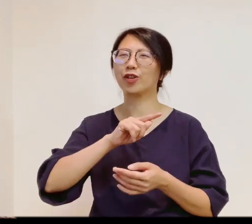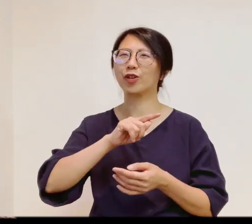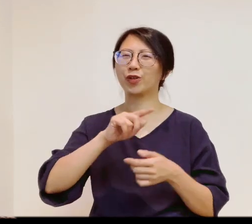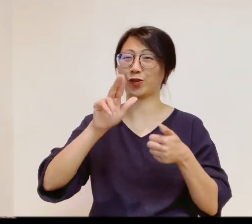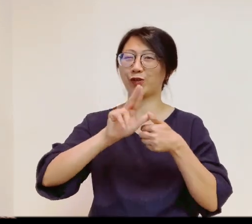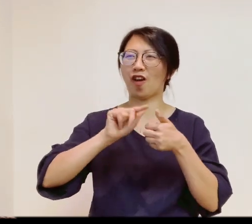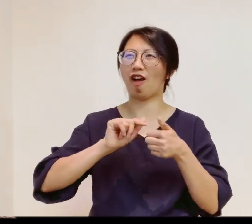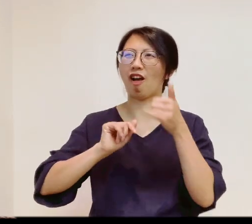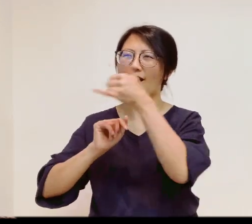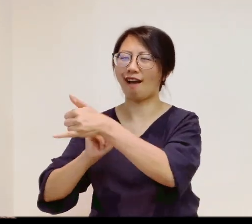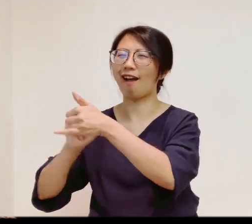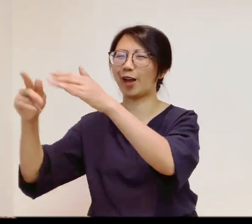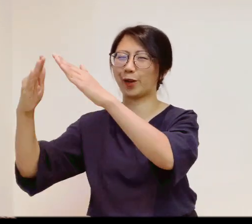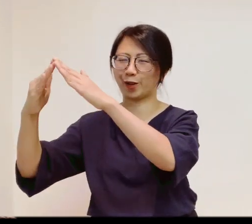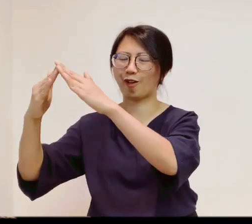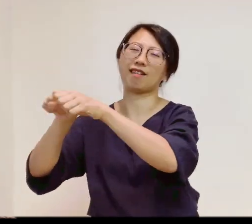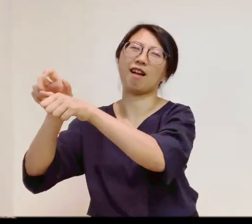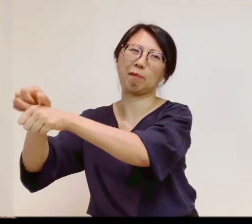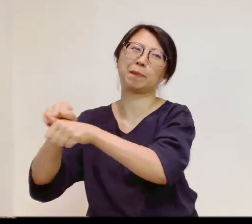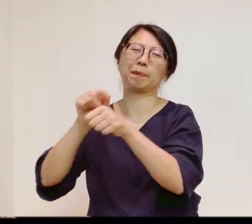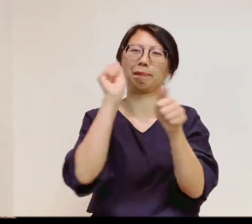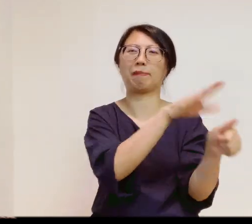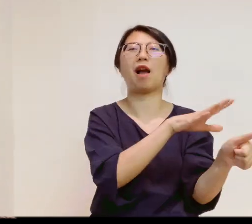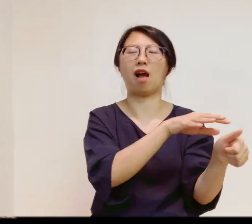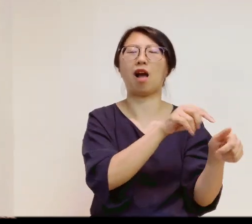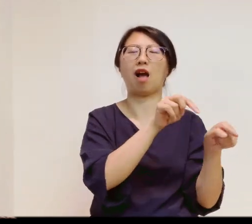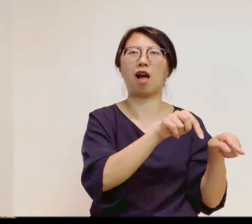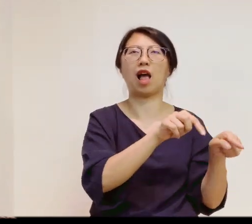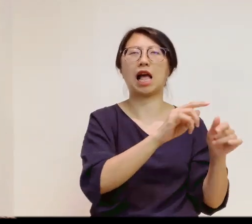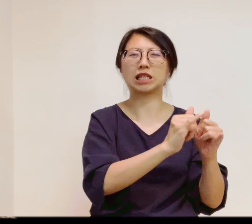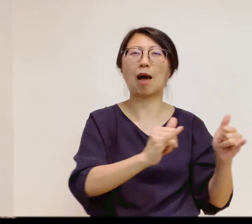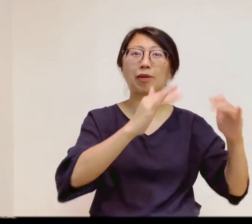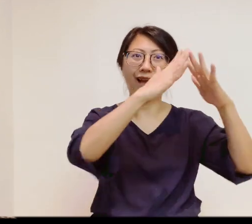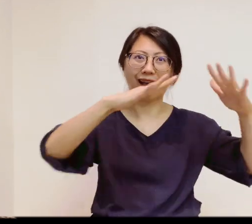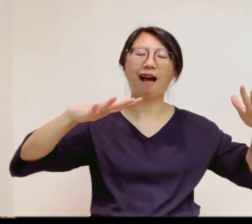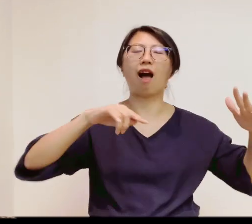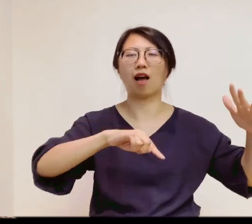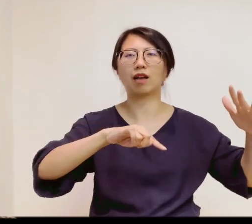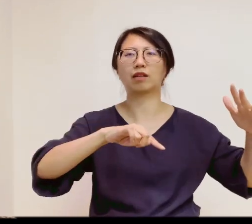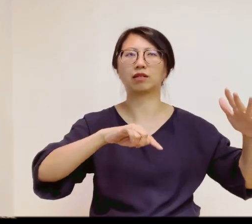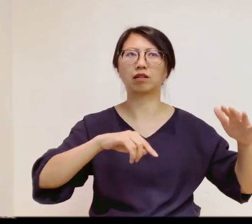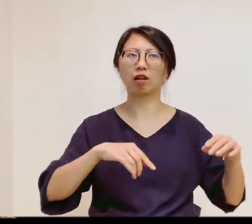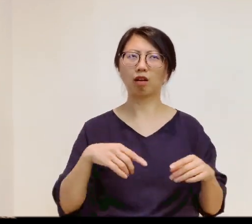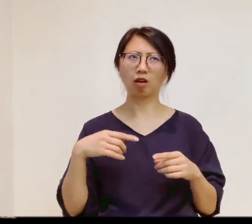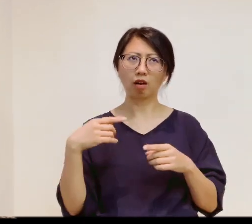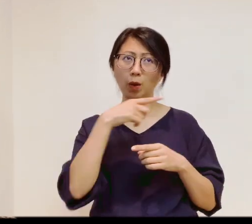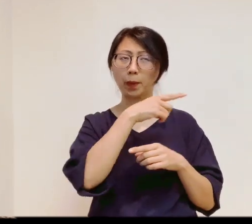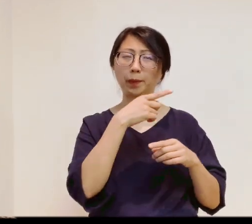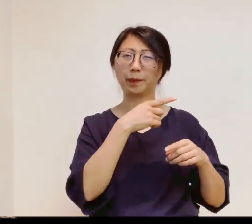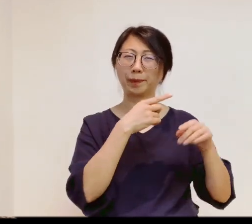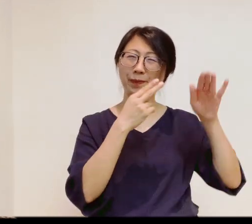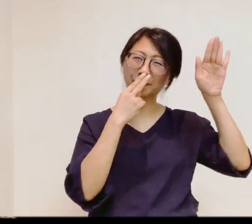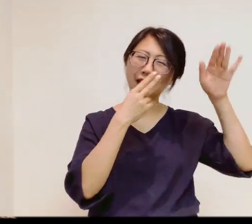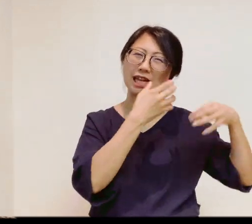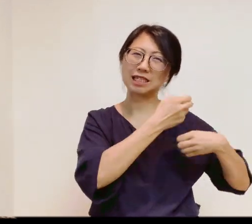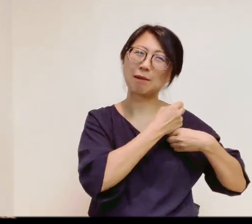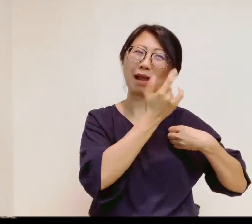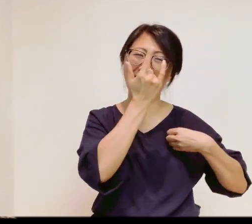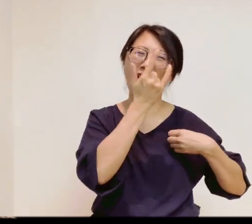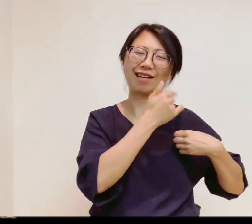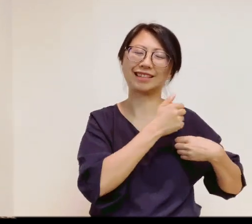結果俾人拉咗有個集中營啦。但係因為知道佢識咧呢啲即係工程技術咧，結果咧嗰啲德國嘅士兵咧